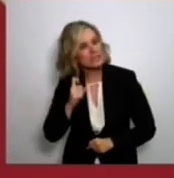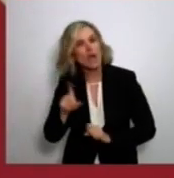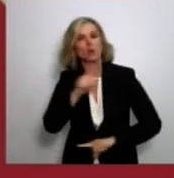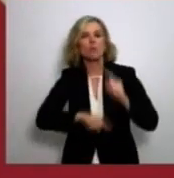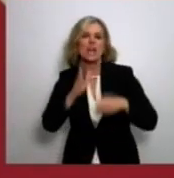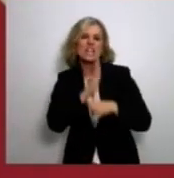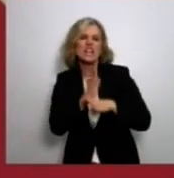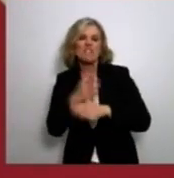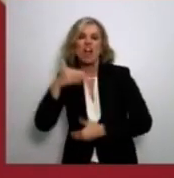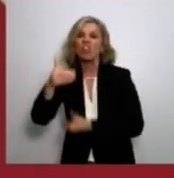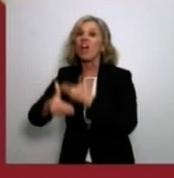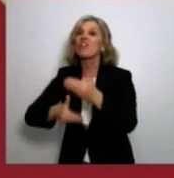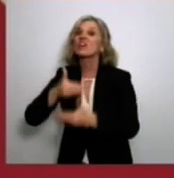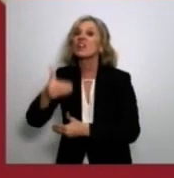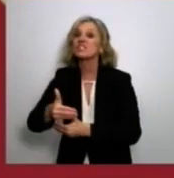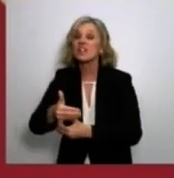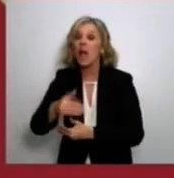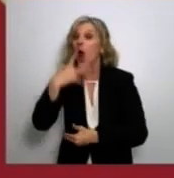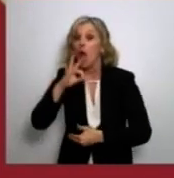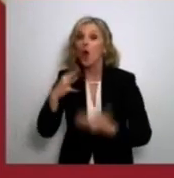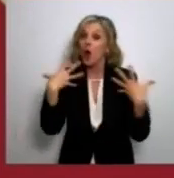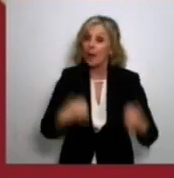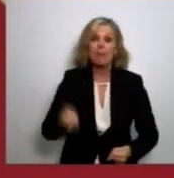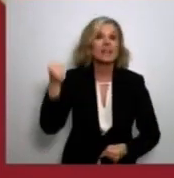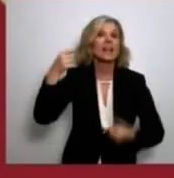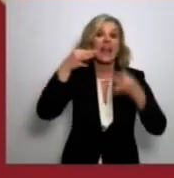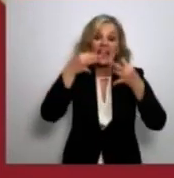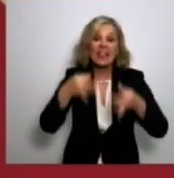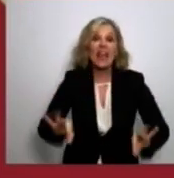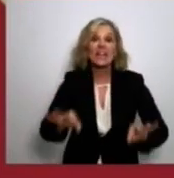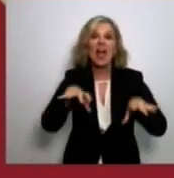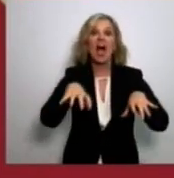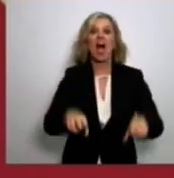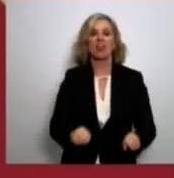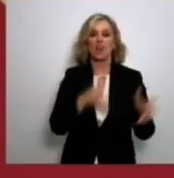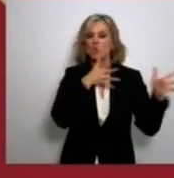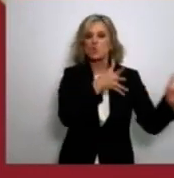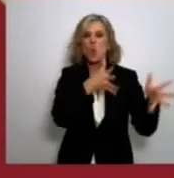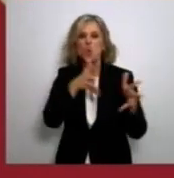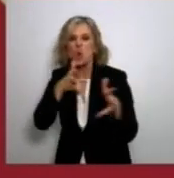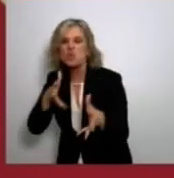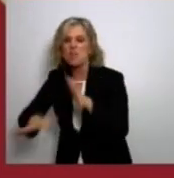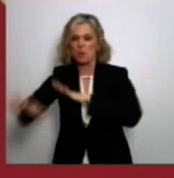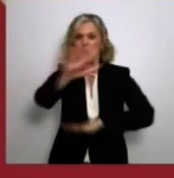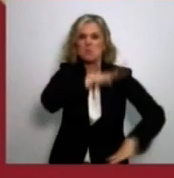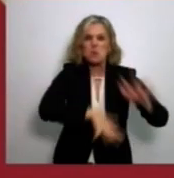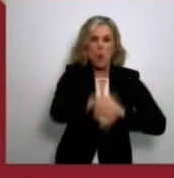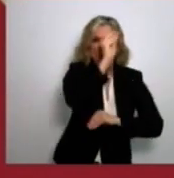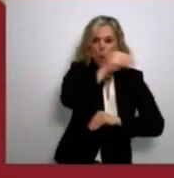δεν έκαναν τίποτα. Σημαίνει αυτό λοιπόν ότι κοροϊδεύουν, διαφύρουν, εξαπατούν τον ελληνικό